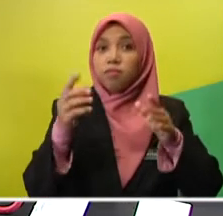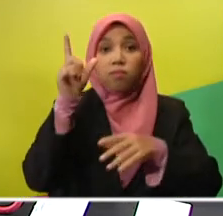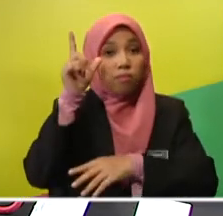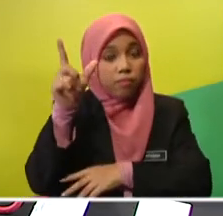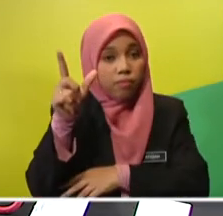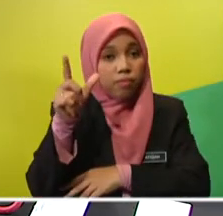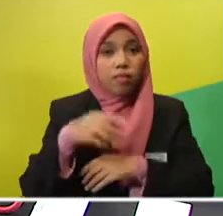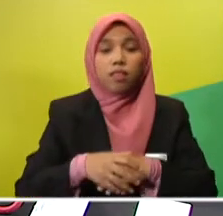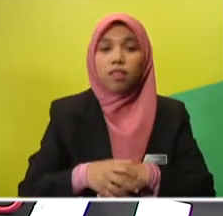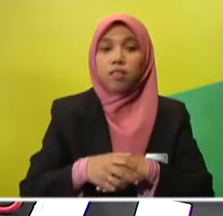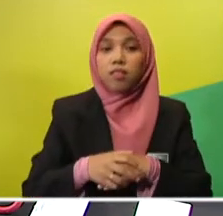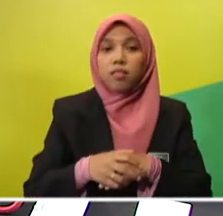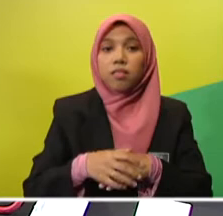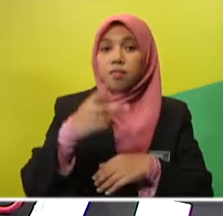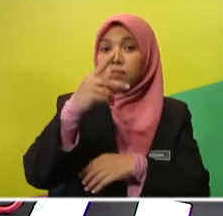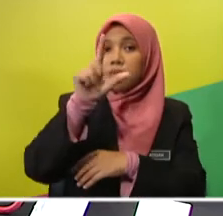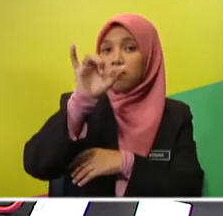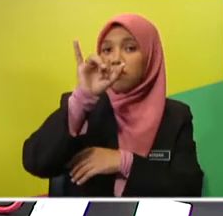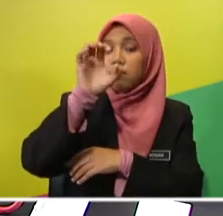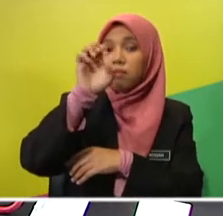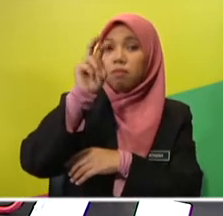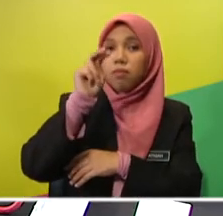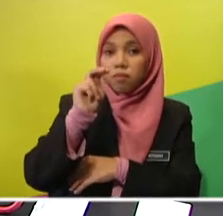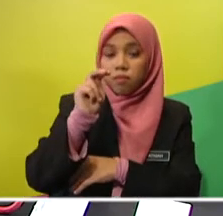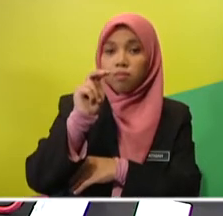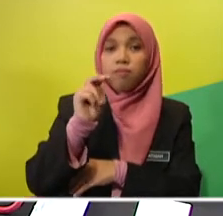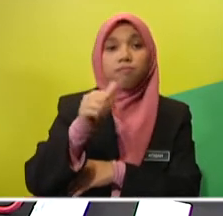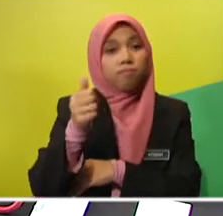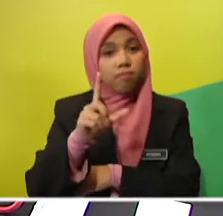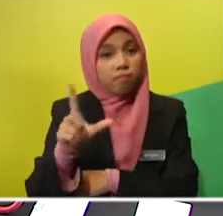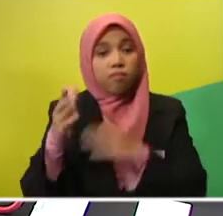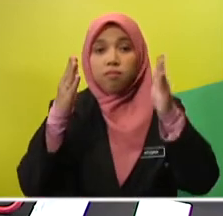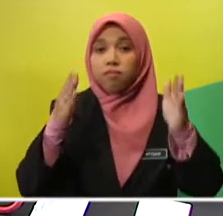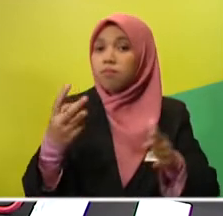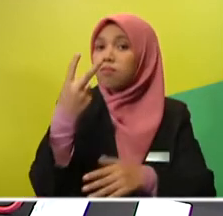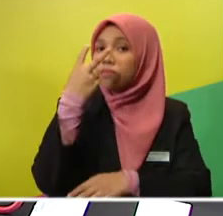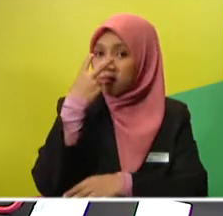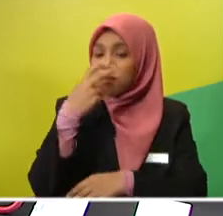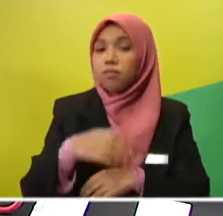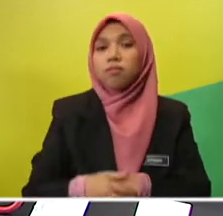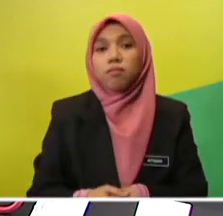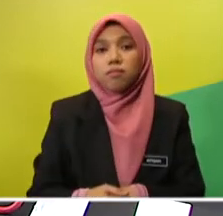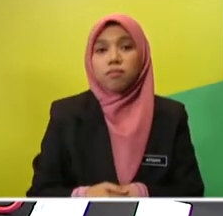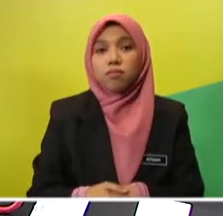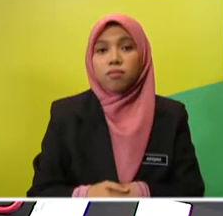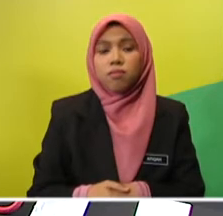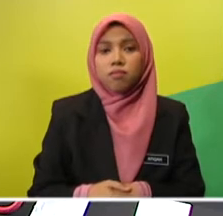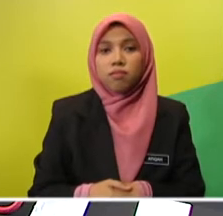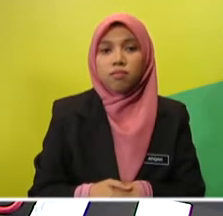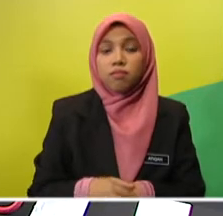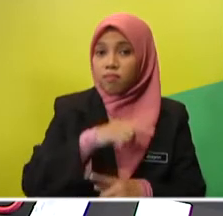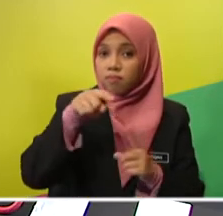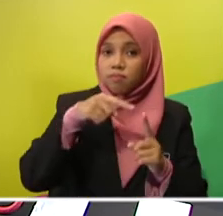kepada individu yang ketidakupayaan penglihatan. Okey, maksudnya apabila klien tu bersetuju